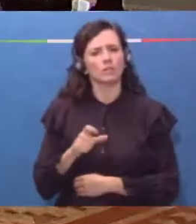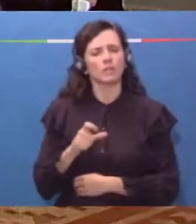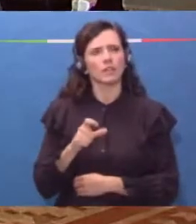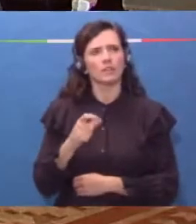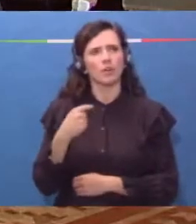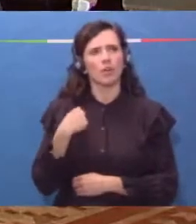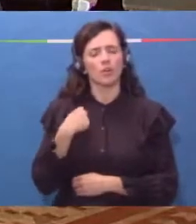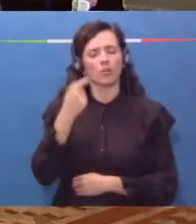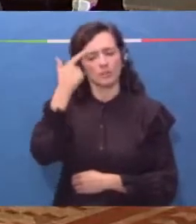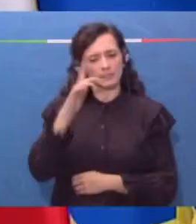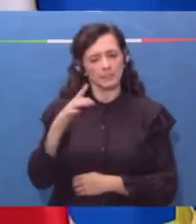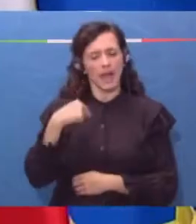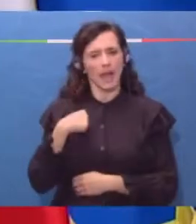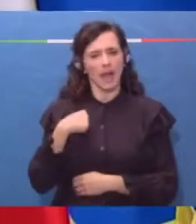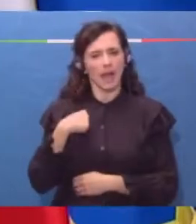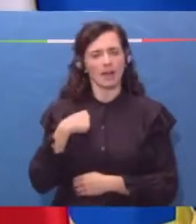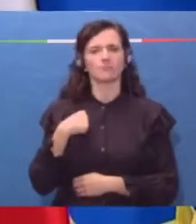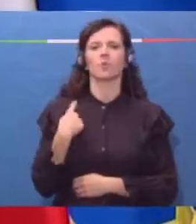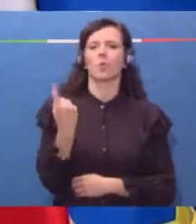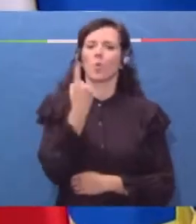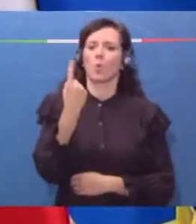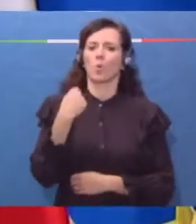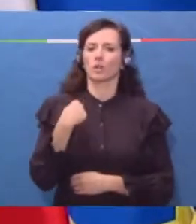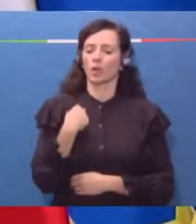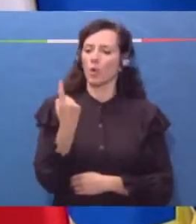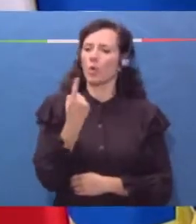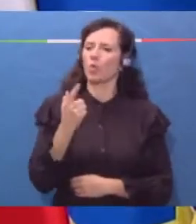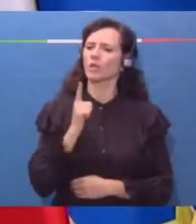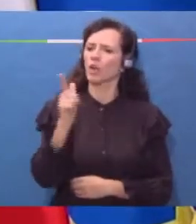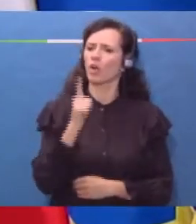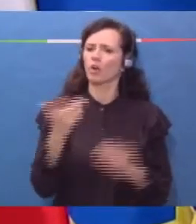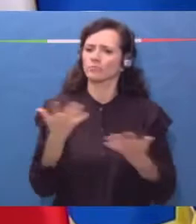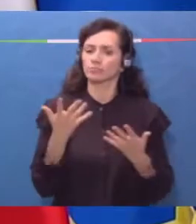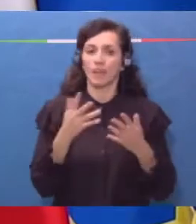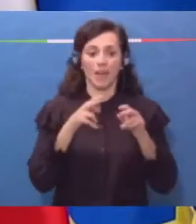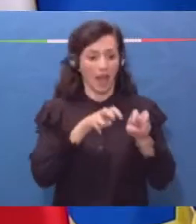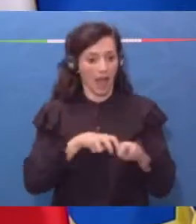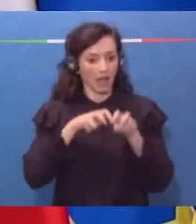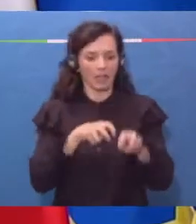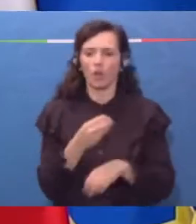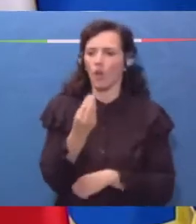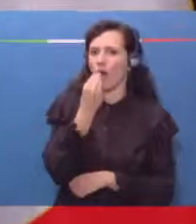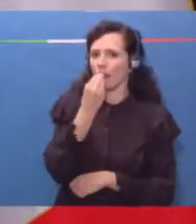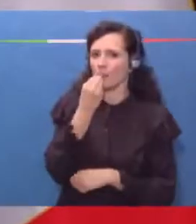nostre unicità in campo agricolo, in campo alimentare.